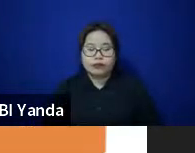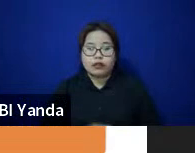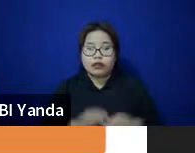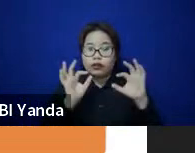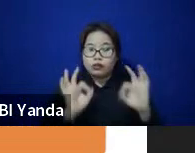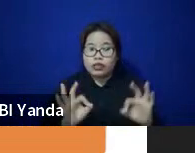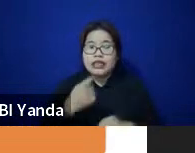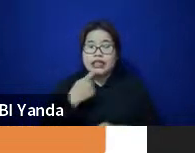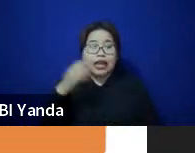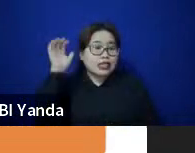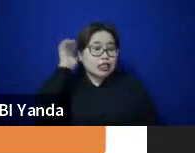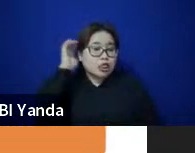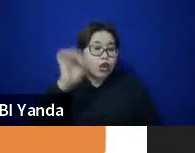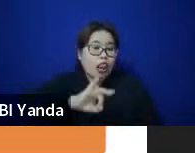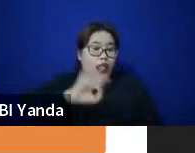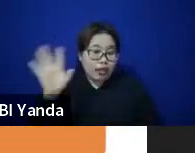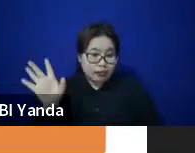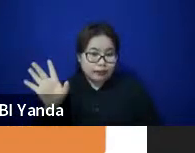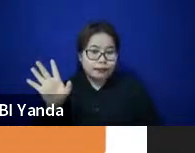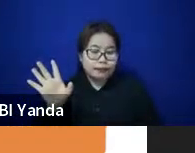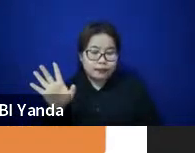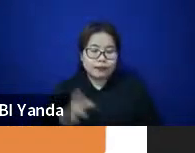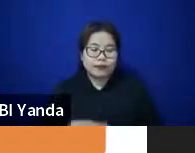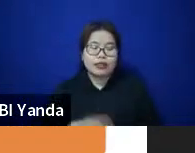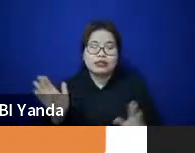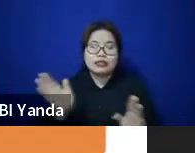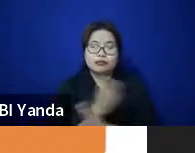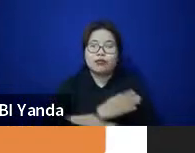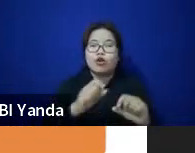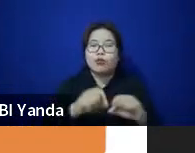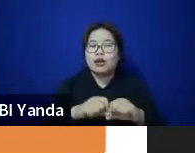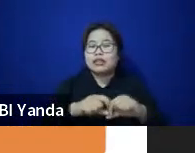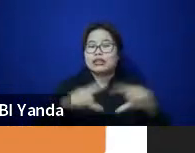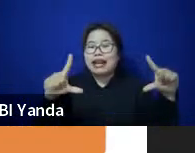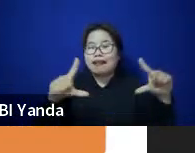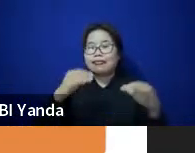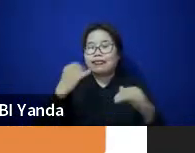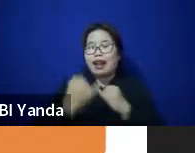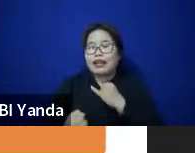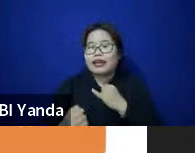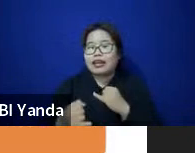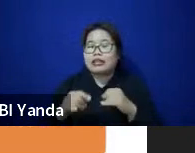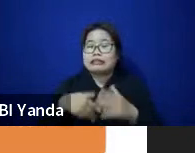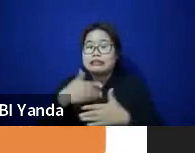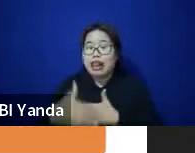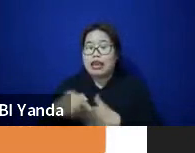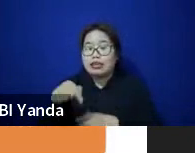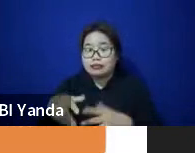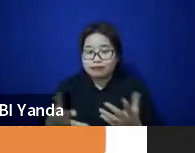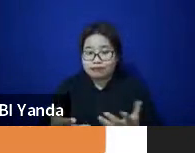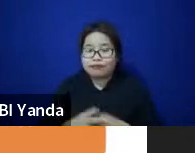Nah, isu-isu lainnya sebelum slide saya yang terakhir setelah ini ya, itu adalah